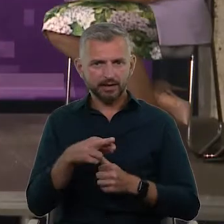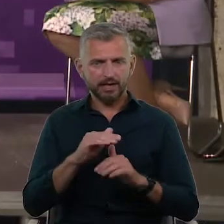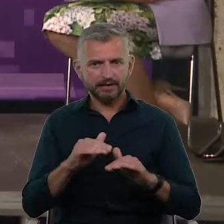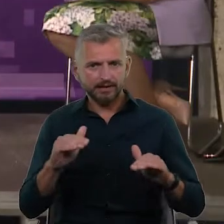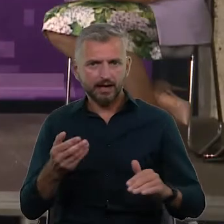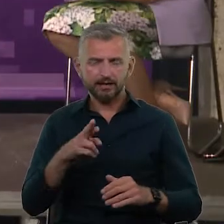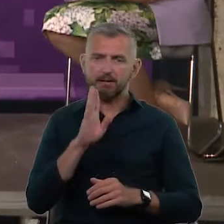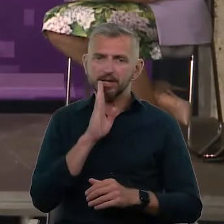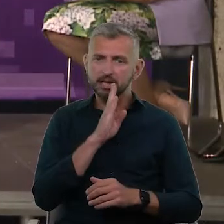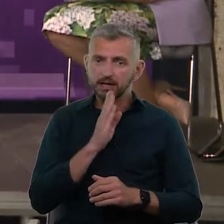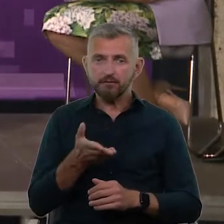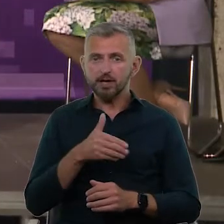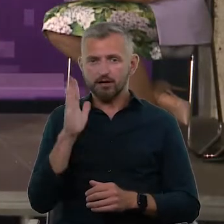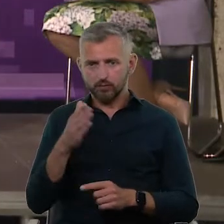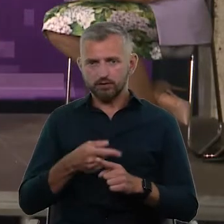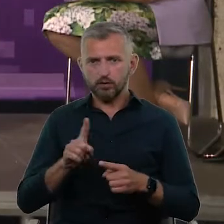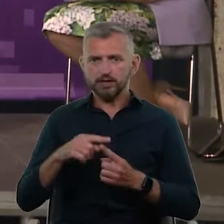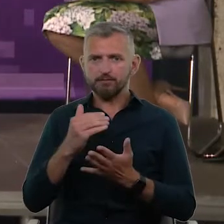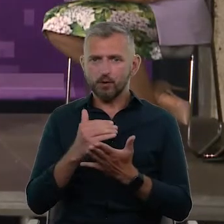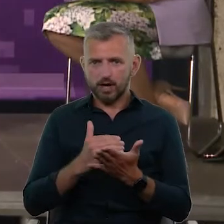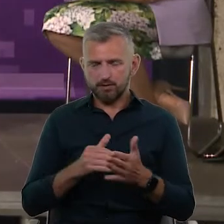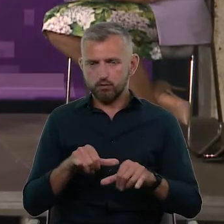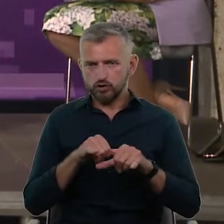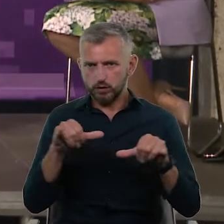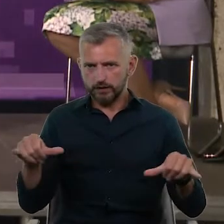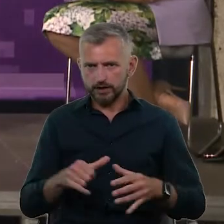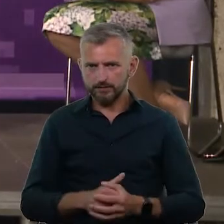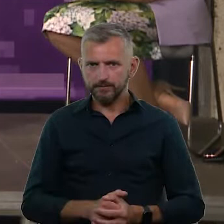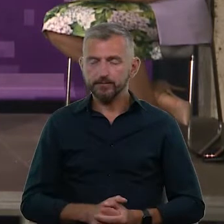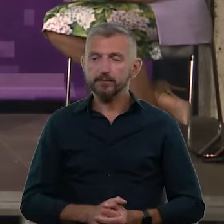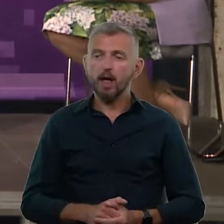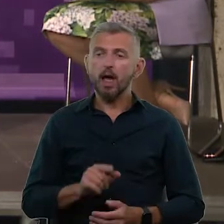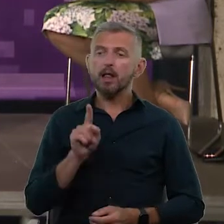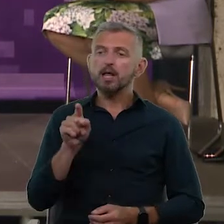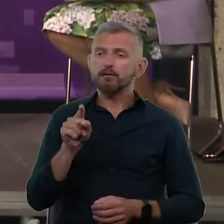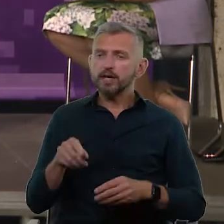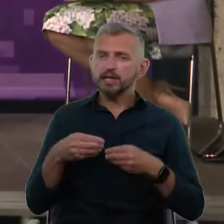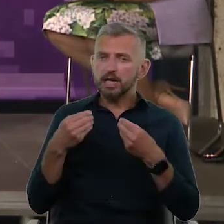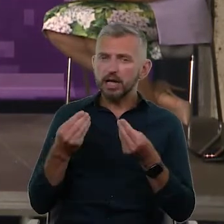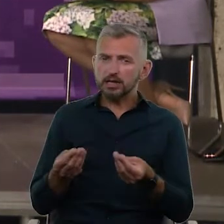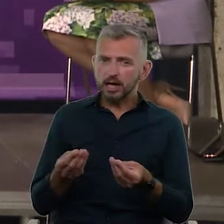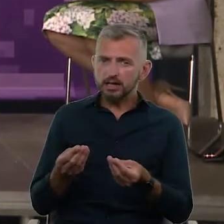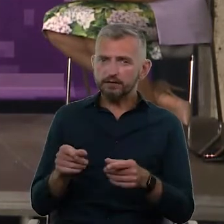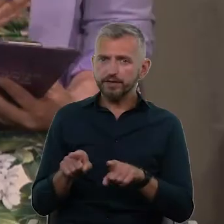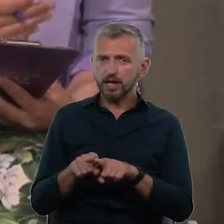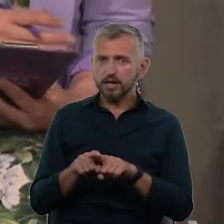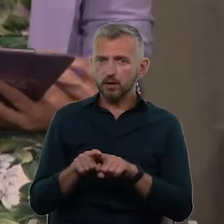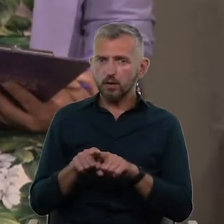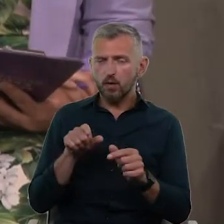для матерів, і ми будемо ці програми поширювати. Але от ви надаєте в таких